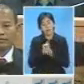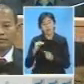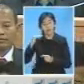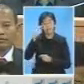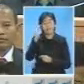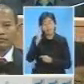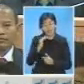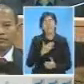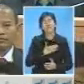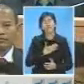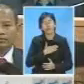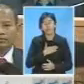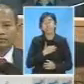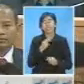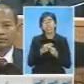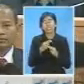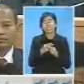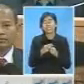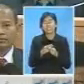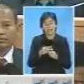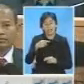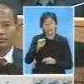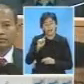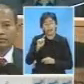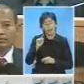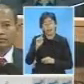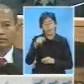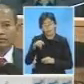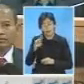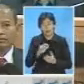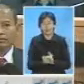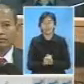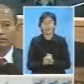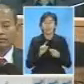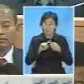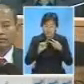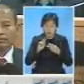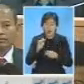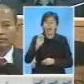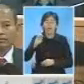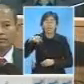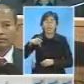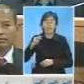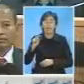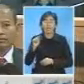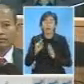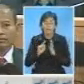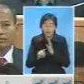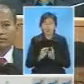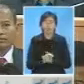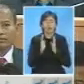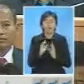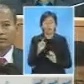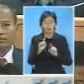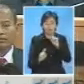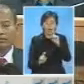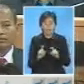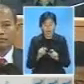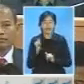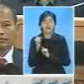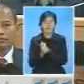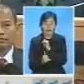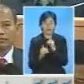มเคารพขออนุญาตเอ่ยนามครับพี่ประพรเอกอุรุท่านนิพนธ์บุญญามณีครับไปร่วมงานศพกันครับในพื้นที่จังหวั